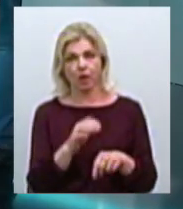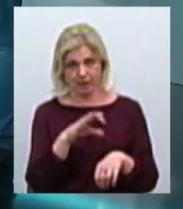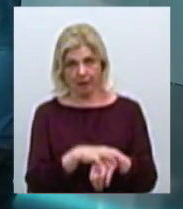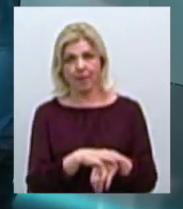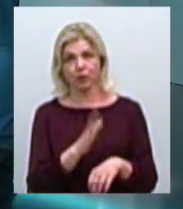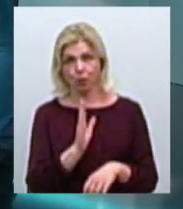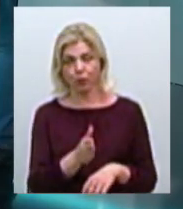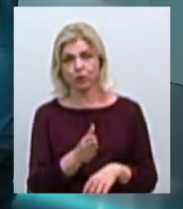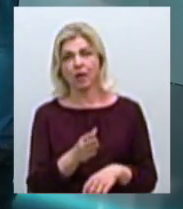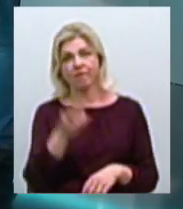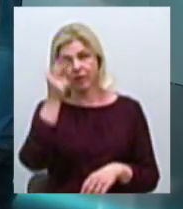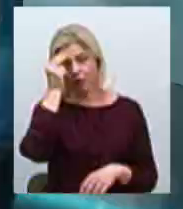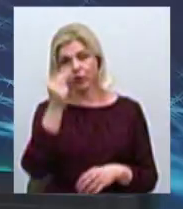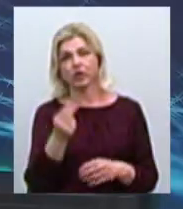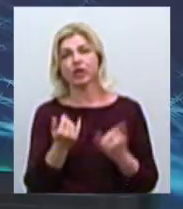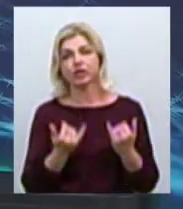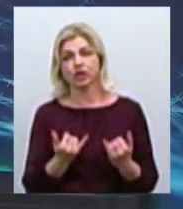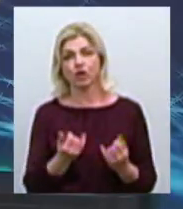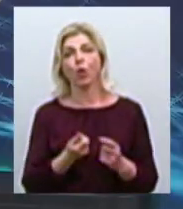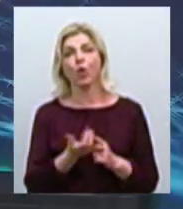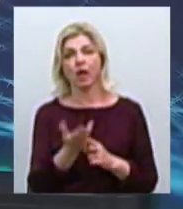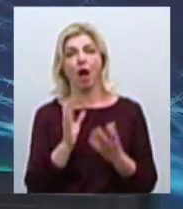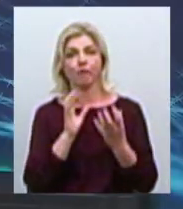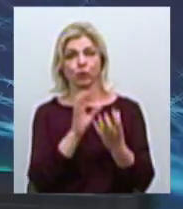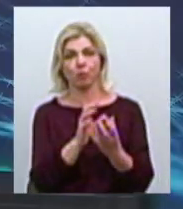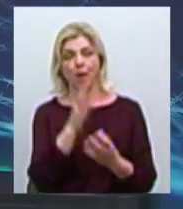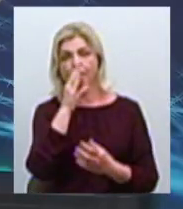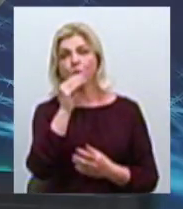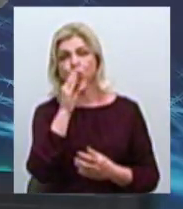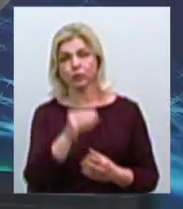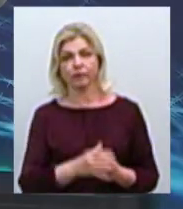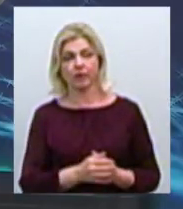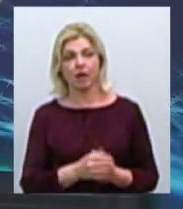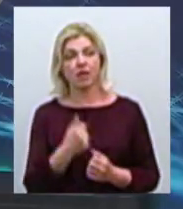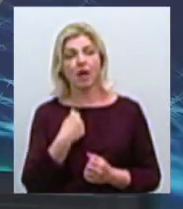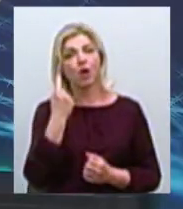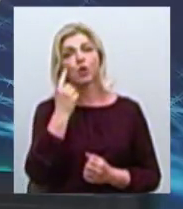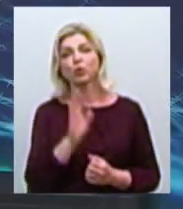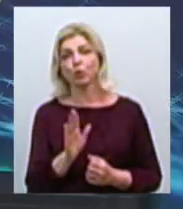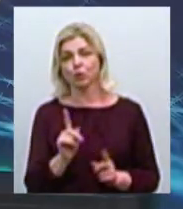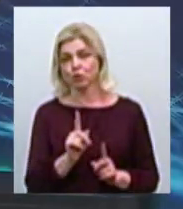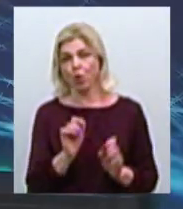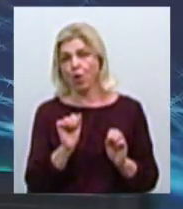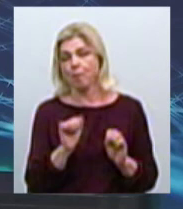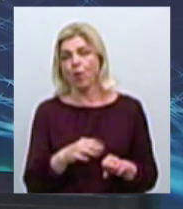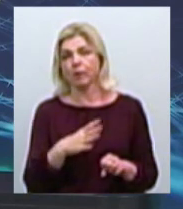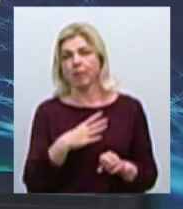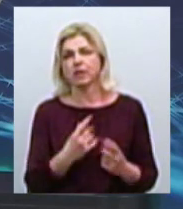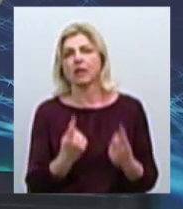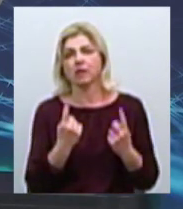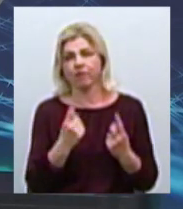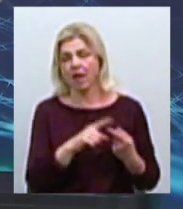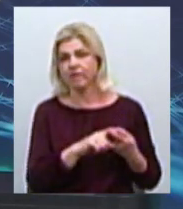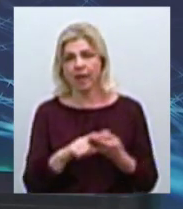враховуючи нинішню кількість автобусів? Я не думаю, що ми зможемо... Маршрутних таксі, я б сказав. Я не думаю, що ми зможемо повлияти кардинально на